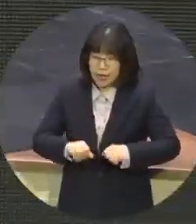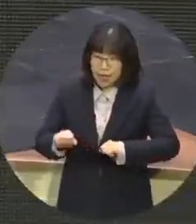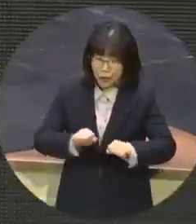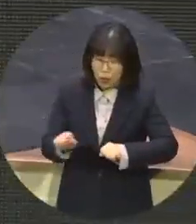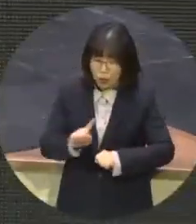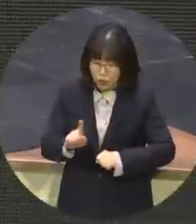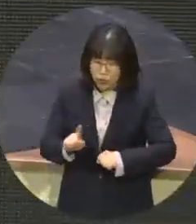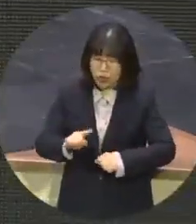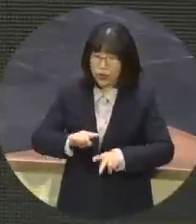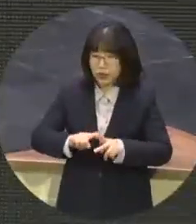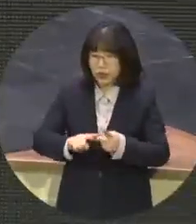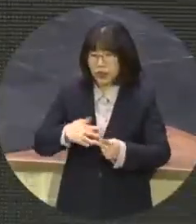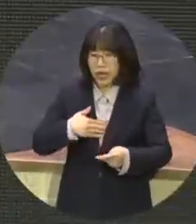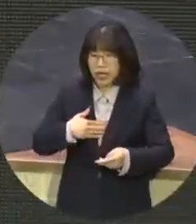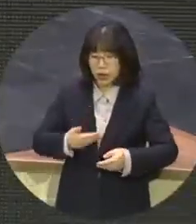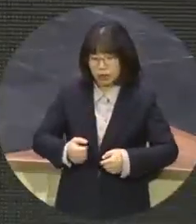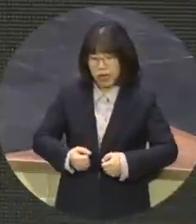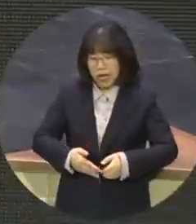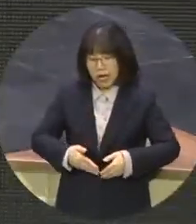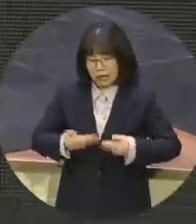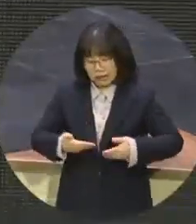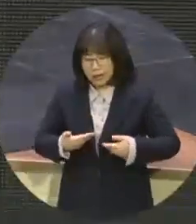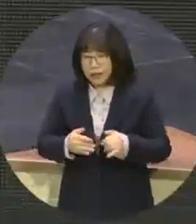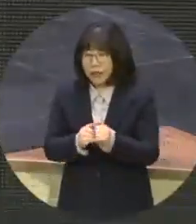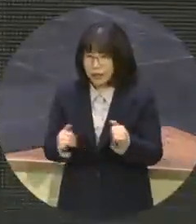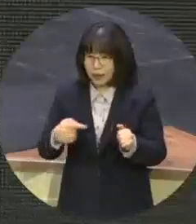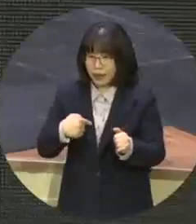행동이나 뭐든 게 이렇게 급해가지고 때로는 막